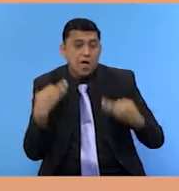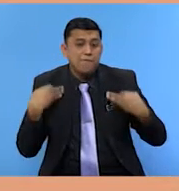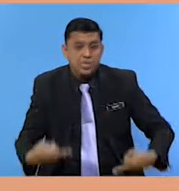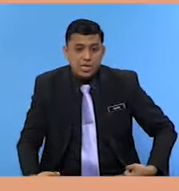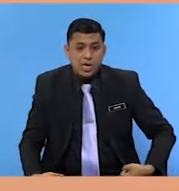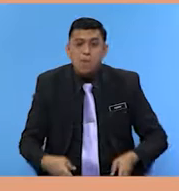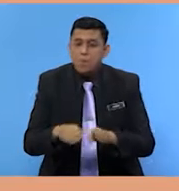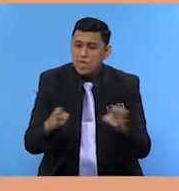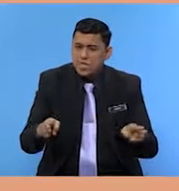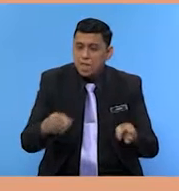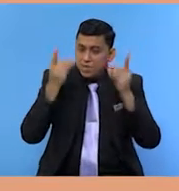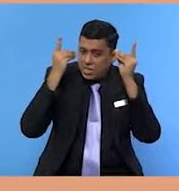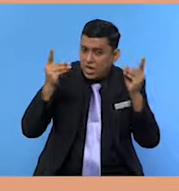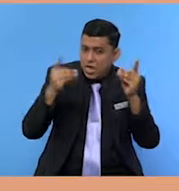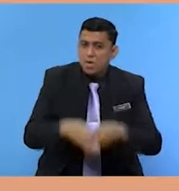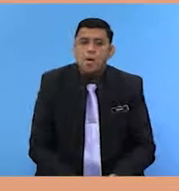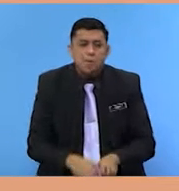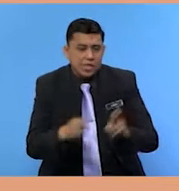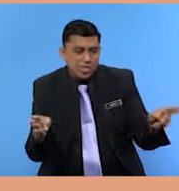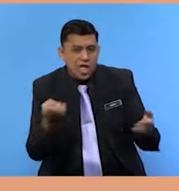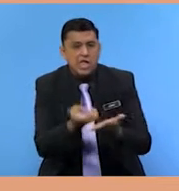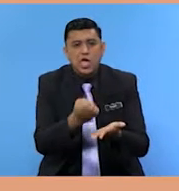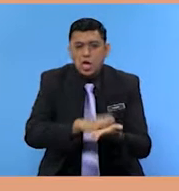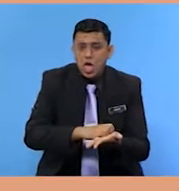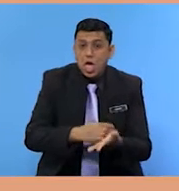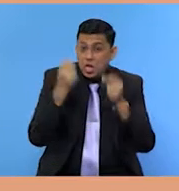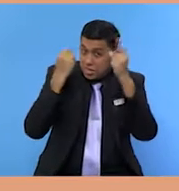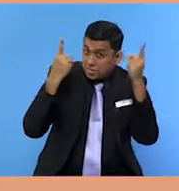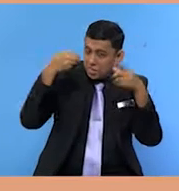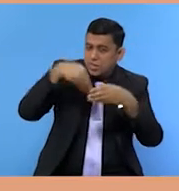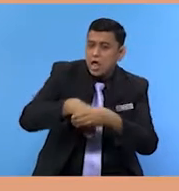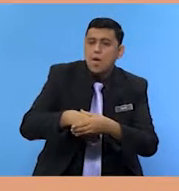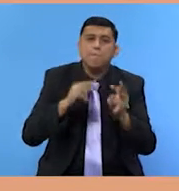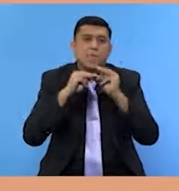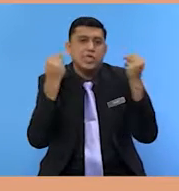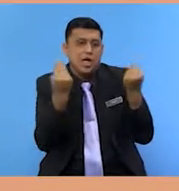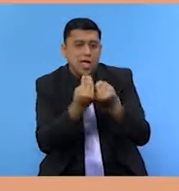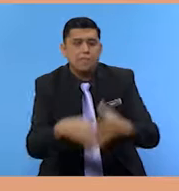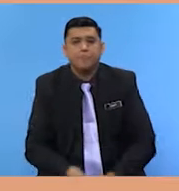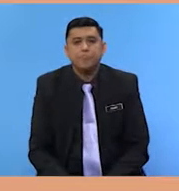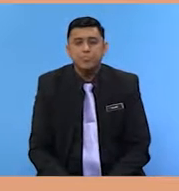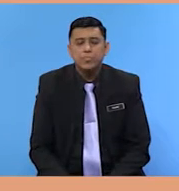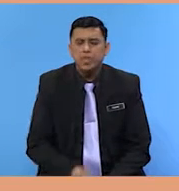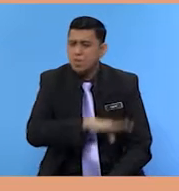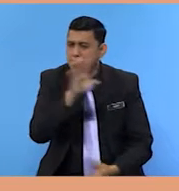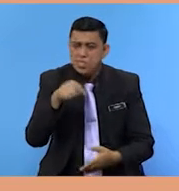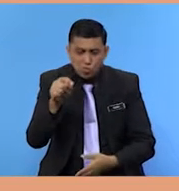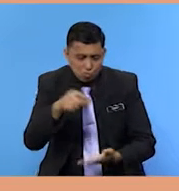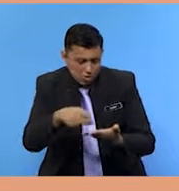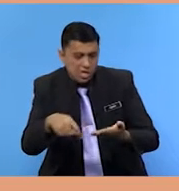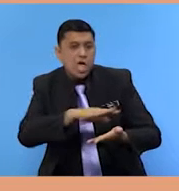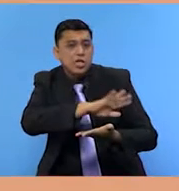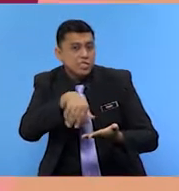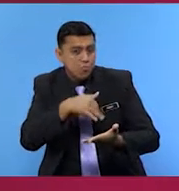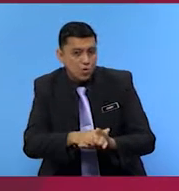aliran pendidikan, perbezaan status ekonomi dan kesedaran dalam kalangan masyarakat. Pastikan kamu catat semua isi-isi penting